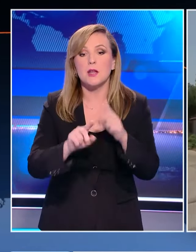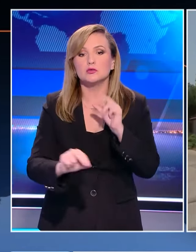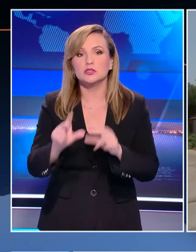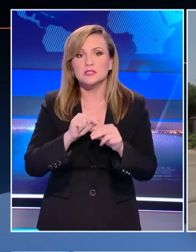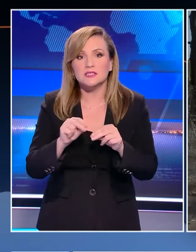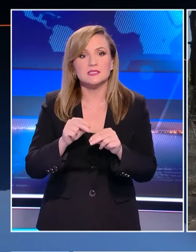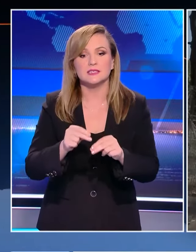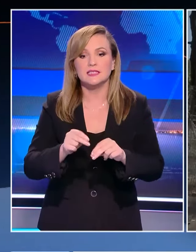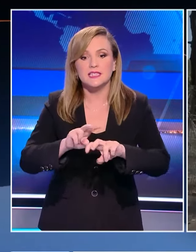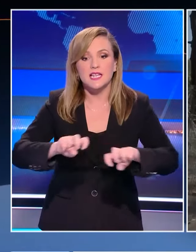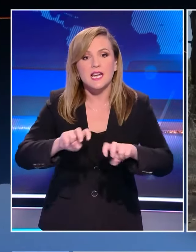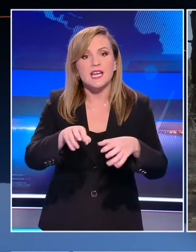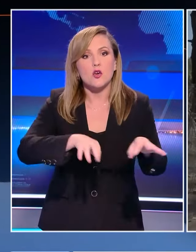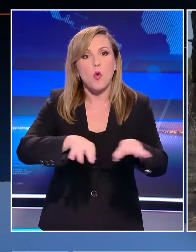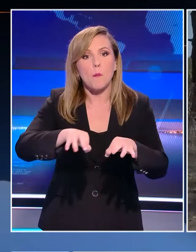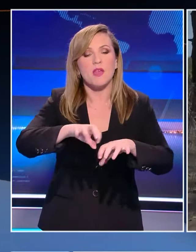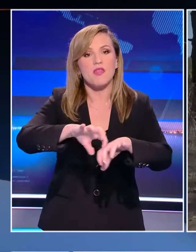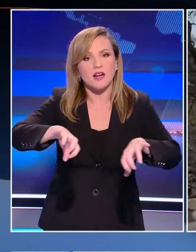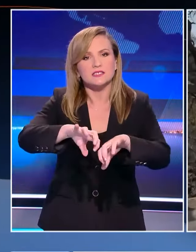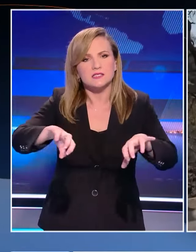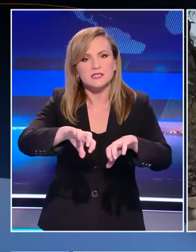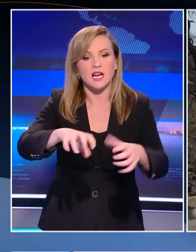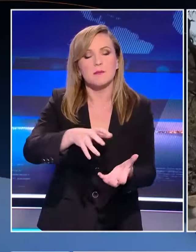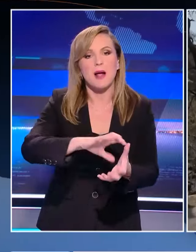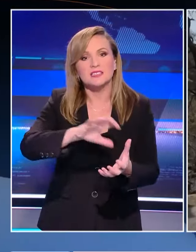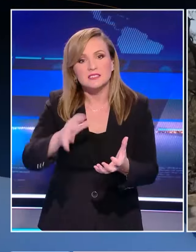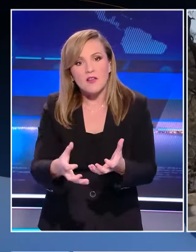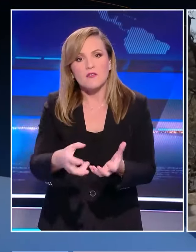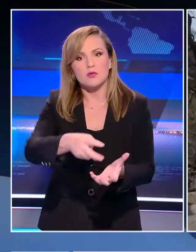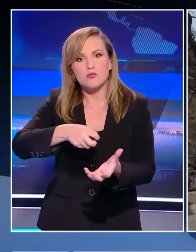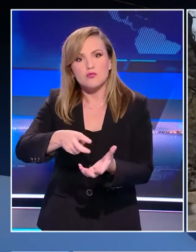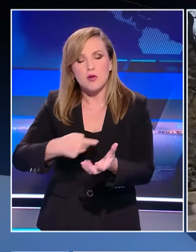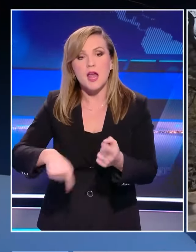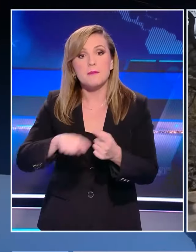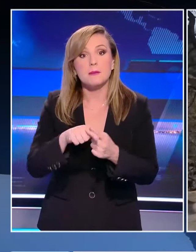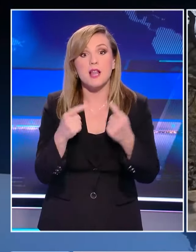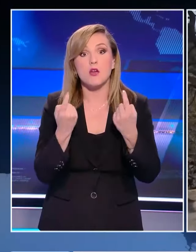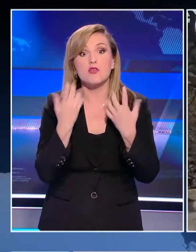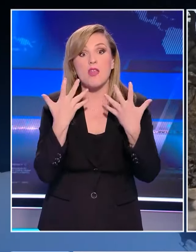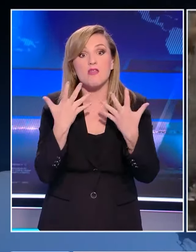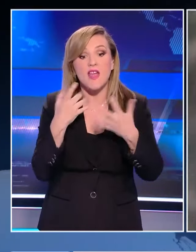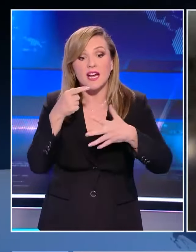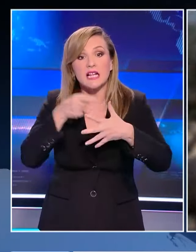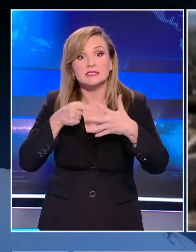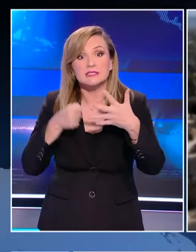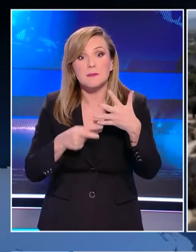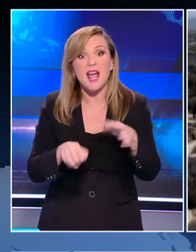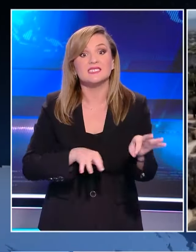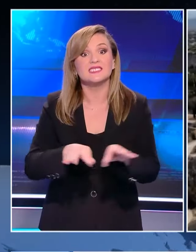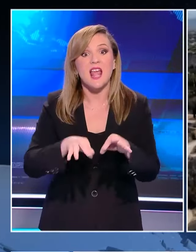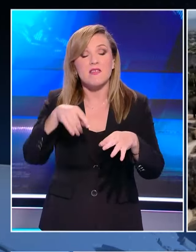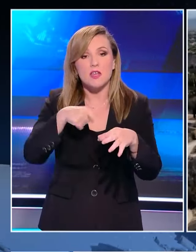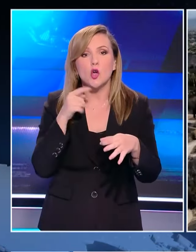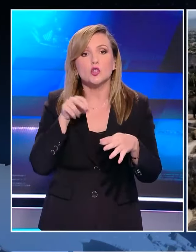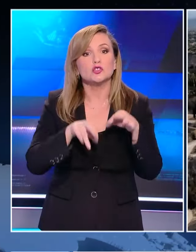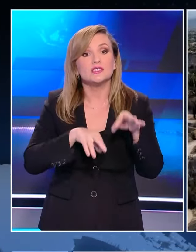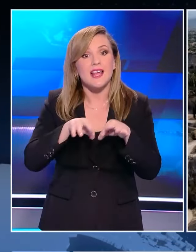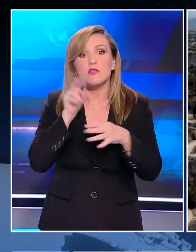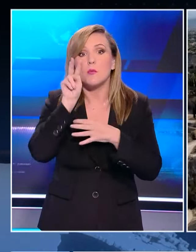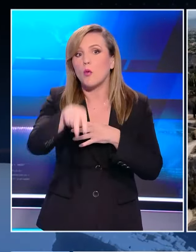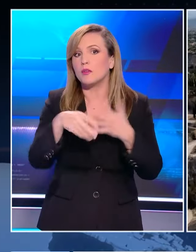επέκταση της φωτιάς, αλλά και ένα σχέδιο 10 σημείων για τα δάση στην Αττική αλλά και σε όλη τη χώρα. Μεταξύ άλλων, το σχέδιο